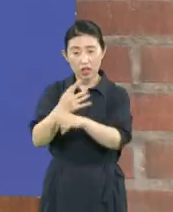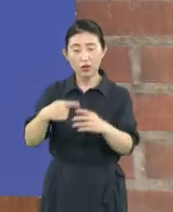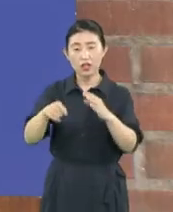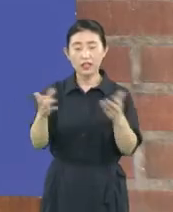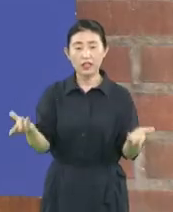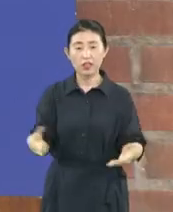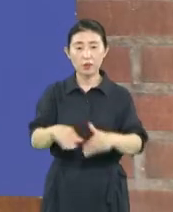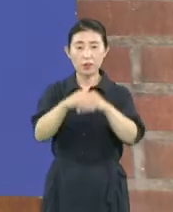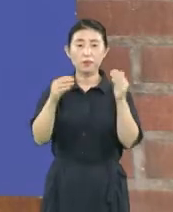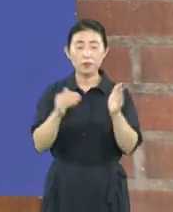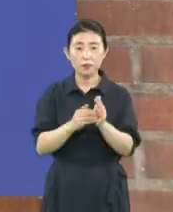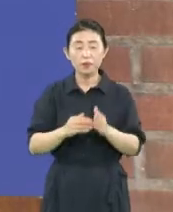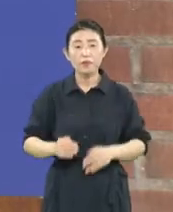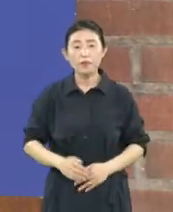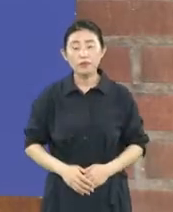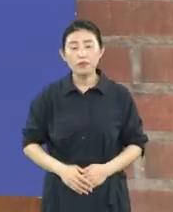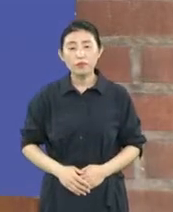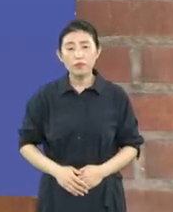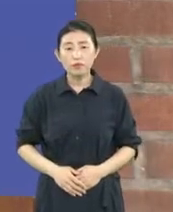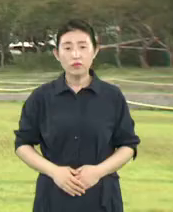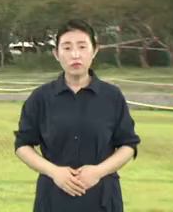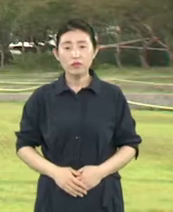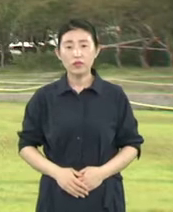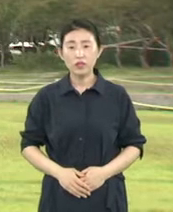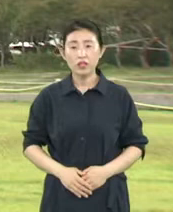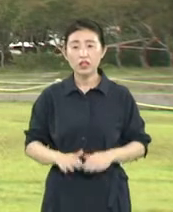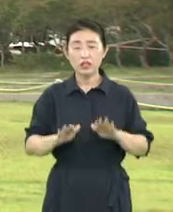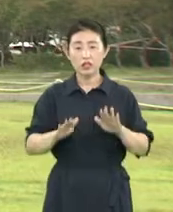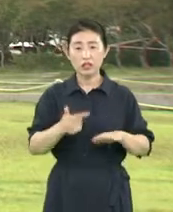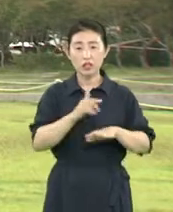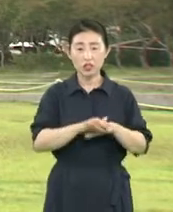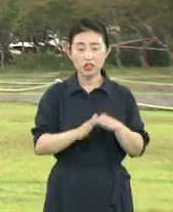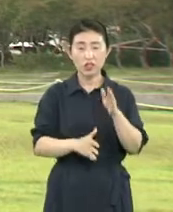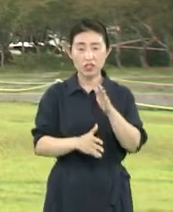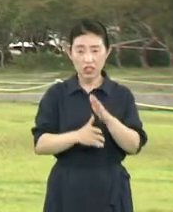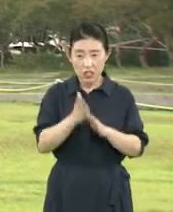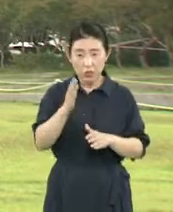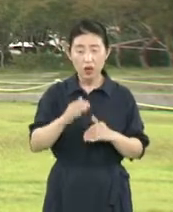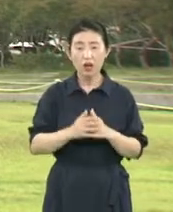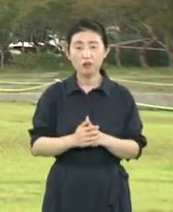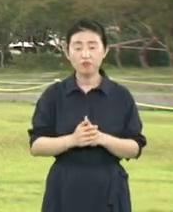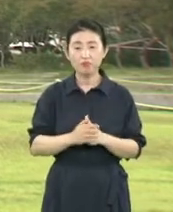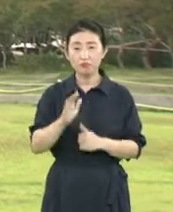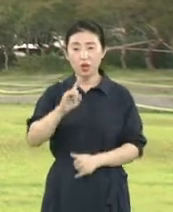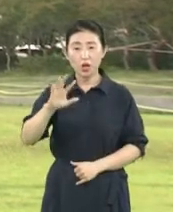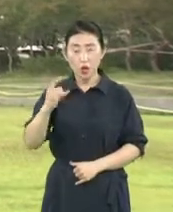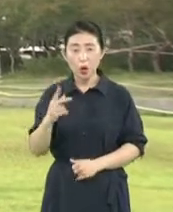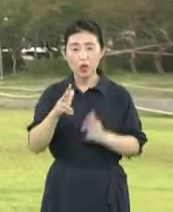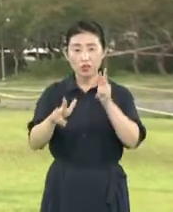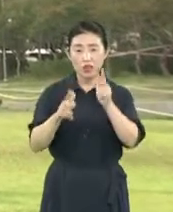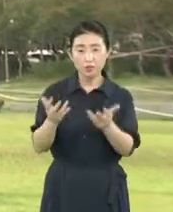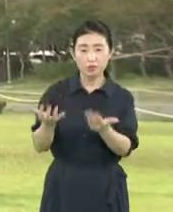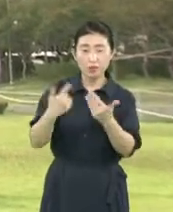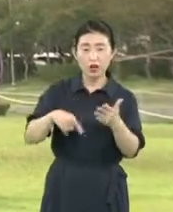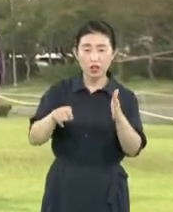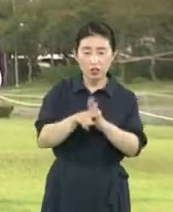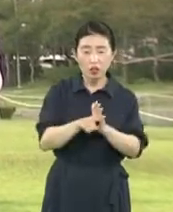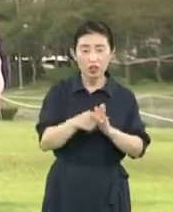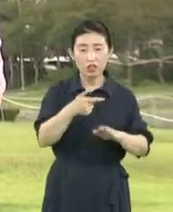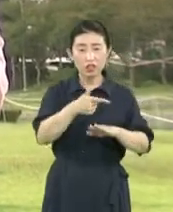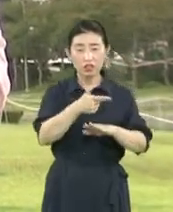업무 협약까지 체결했습니다. 세종과 충남이 대전시의 K-바이오 랩허브 유치에 적극 지원하기로